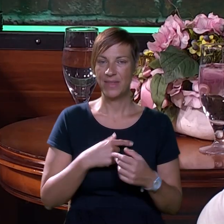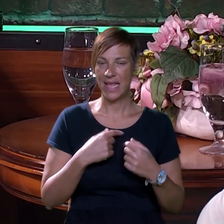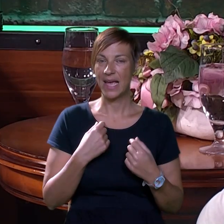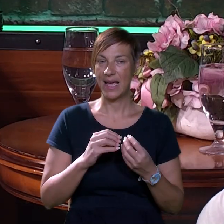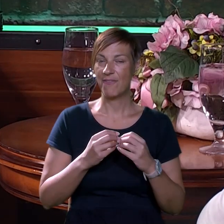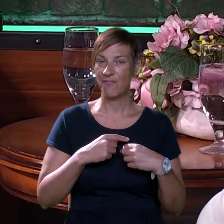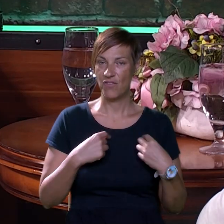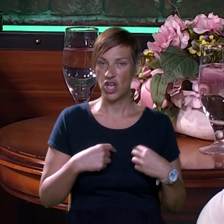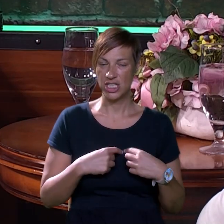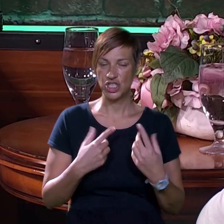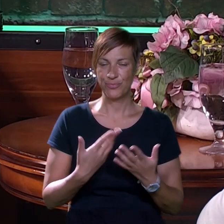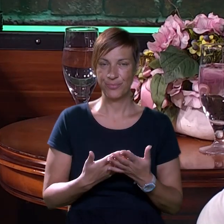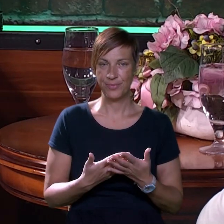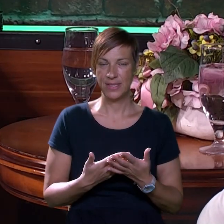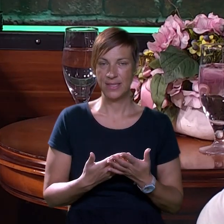ga voliš.